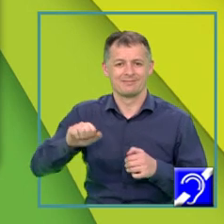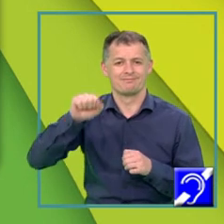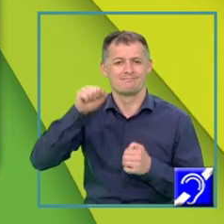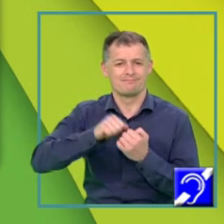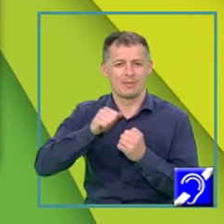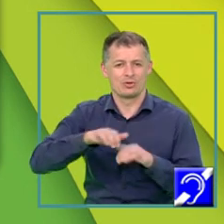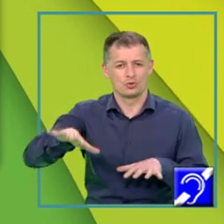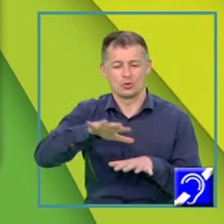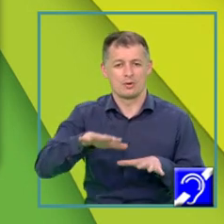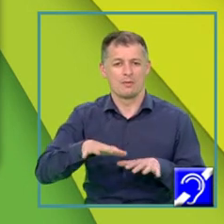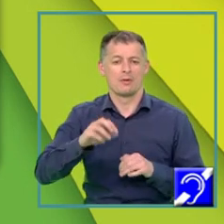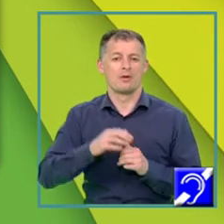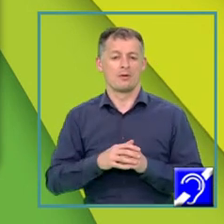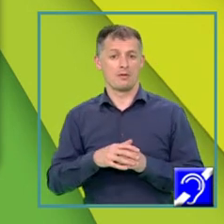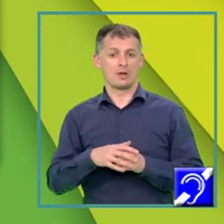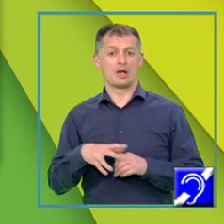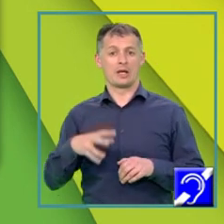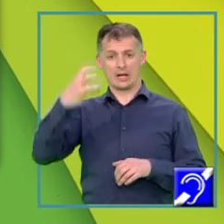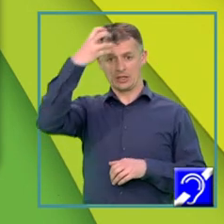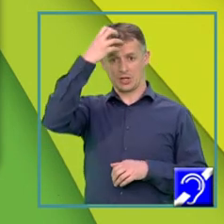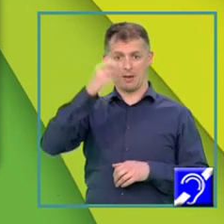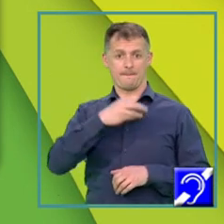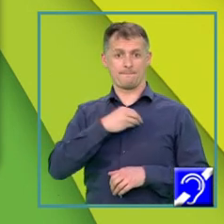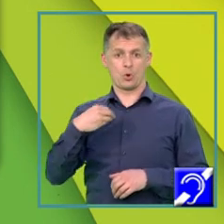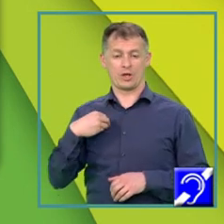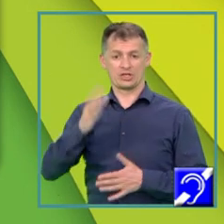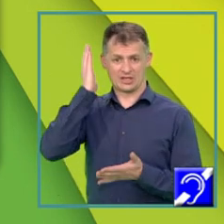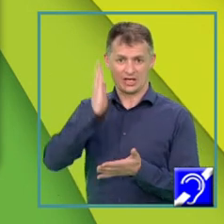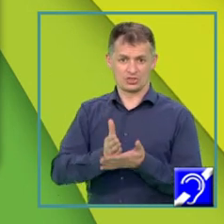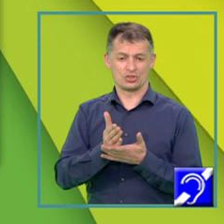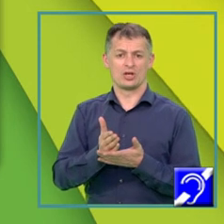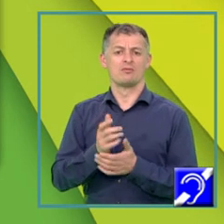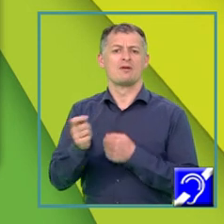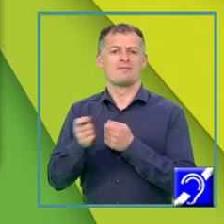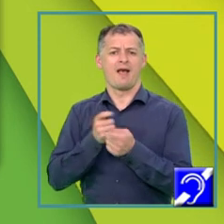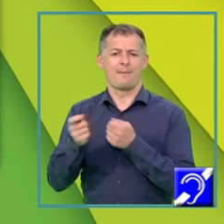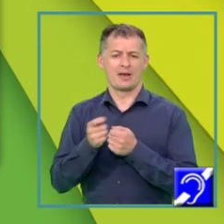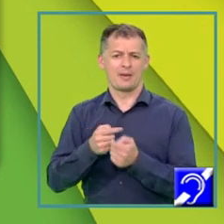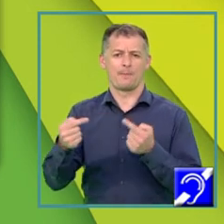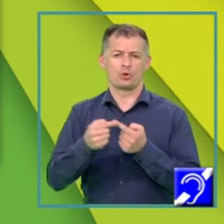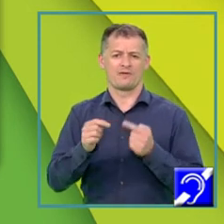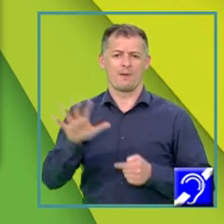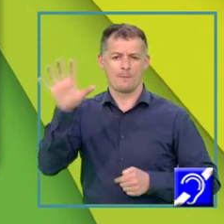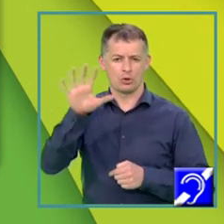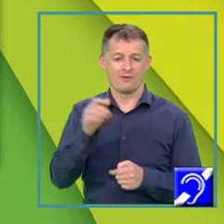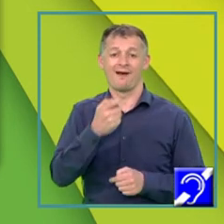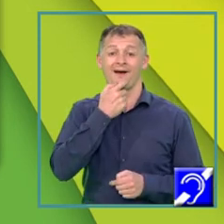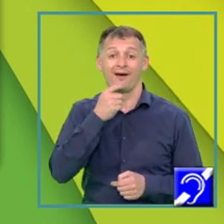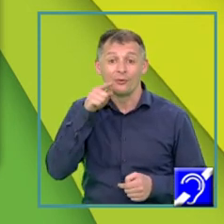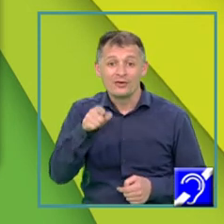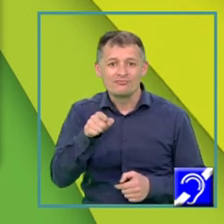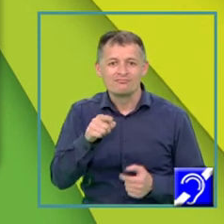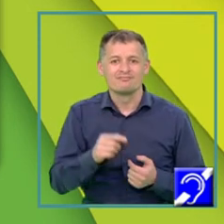supune, regele Polonii în acea perioadă, Ioan Albert, decide inițierea unei campanii militare împotriva Moldovei în anul, aici să-mi